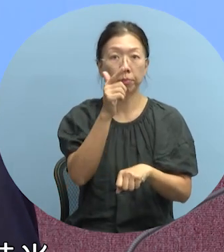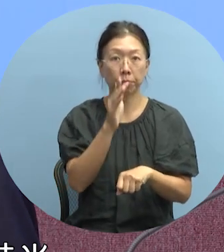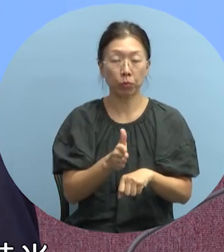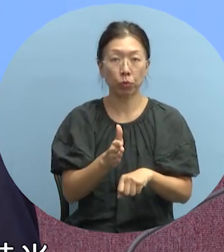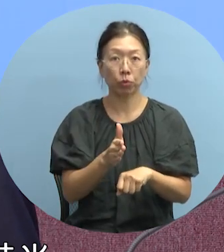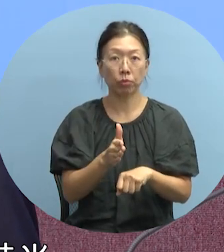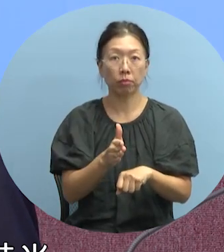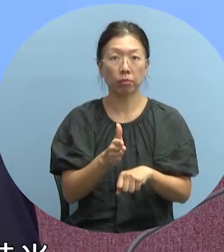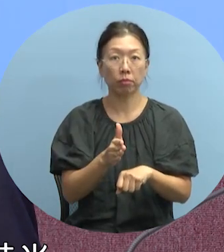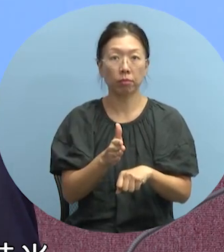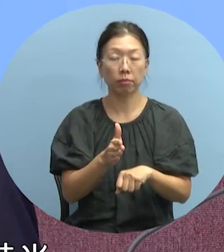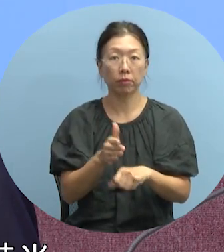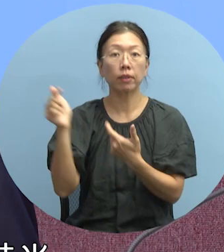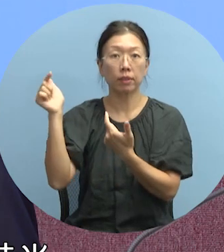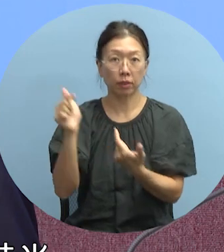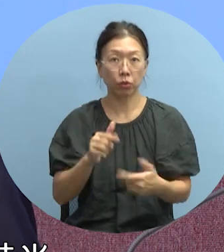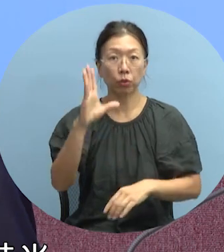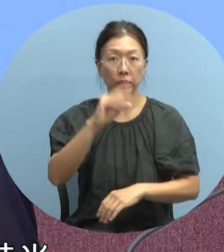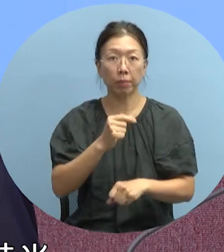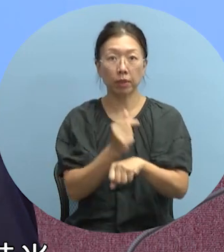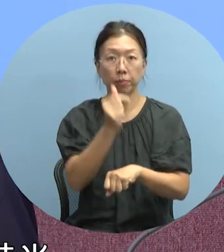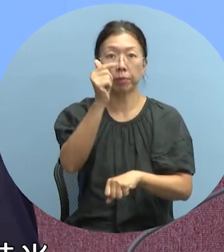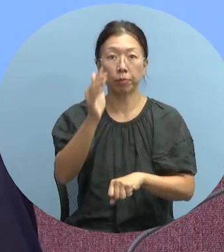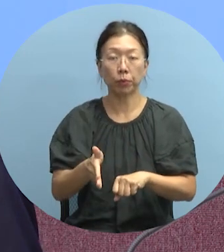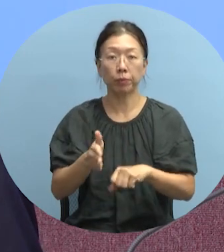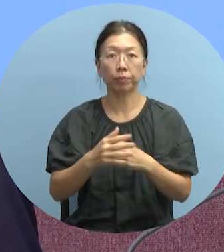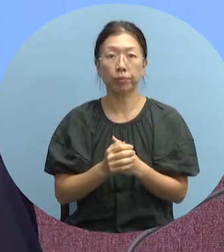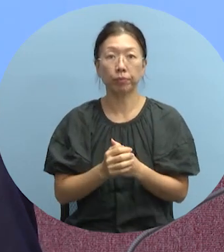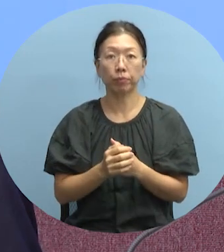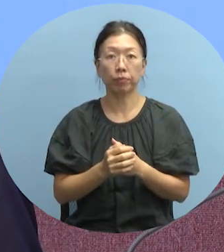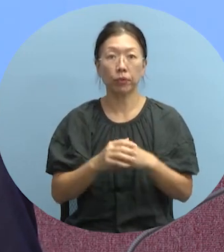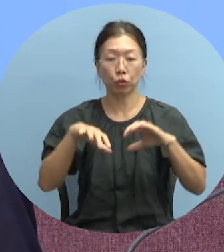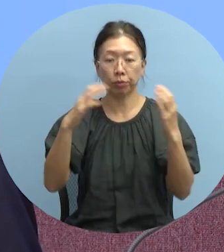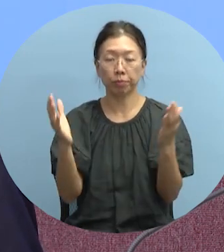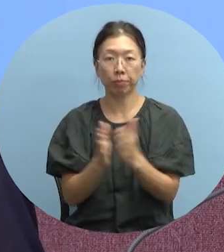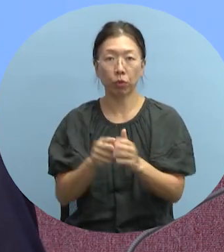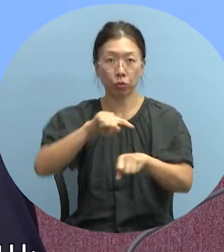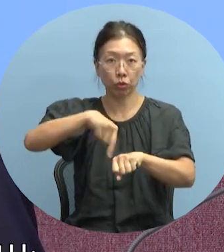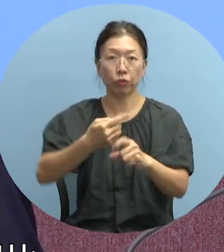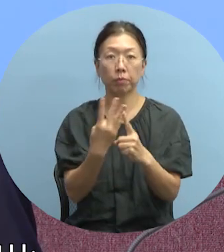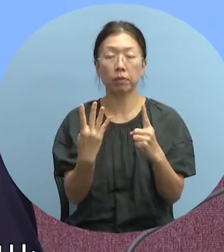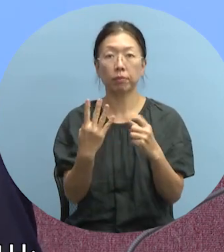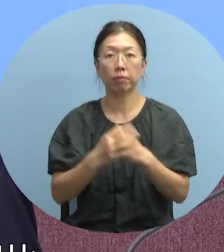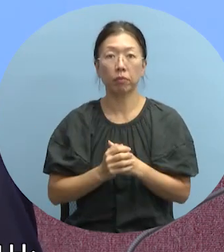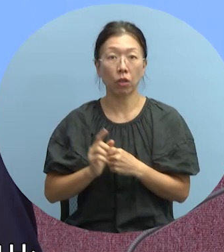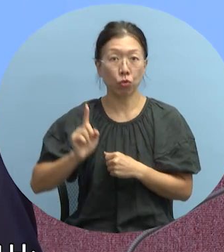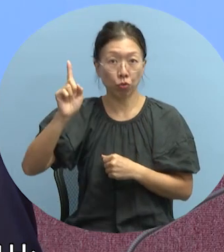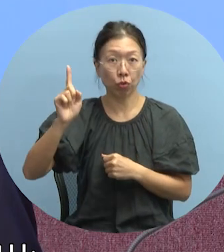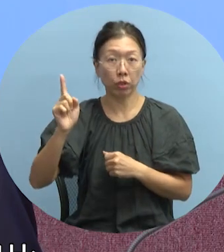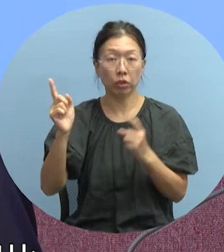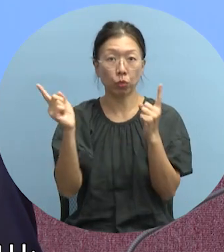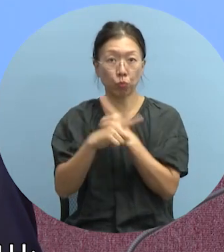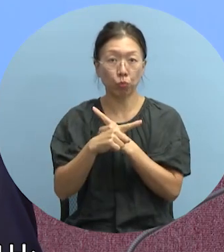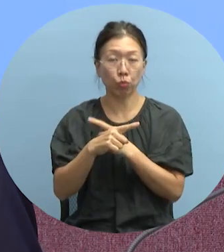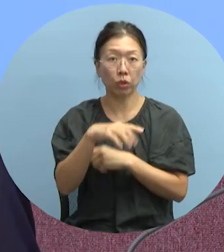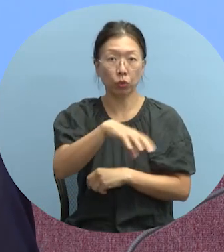8時半到夜晚10時半，即是一共14個小時。咁同上一次換屆嘅區